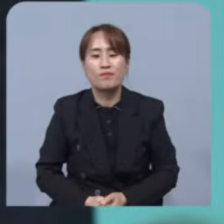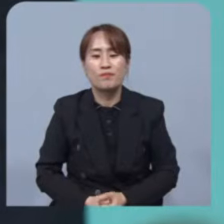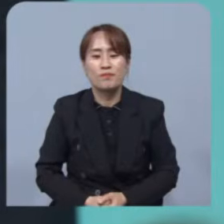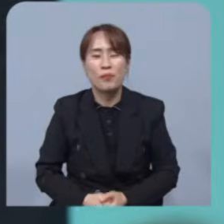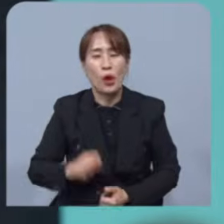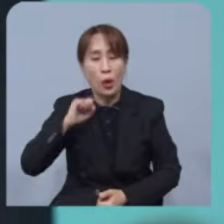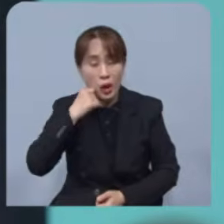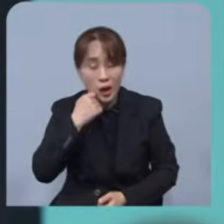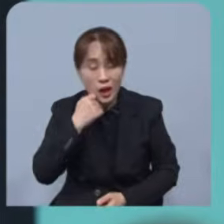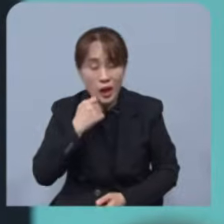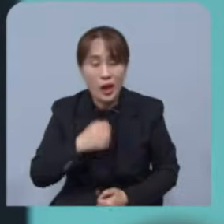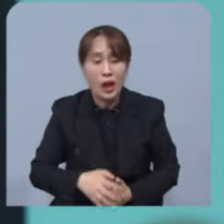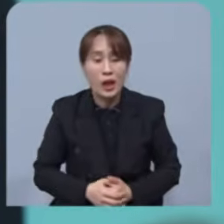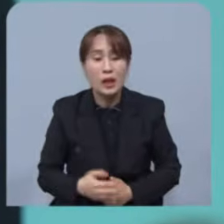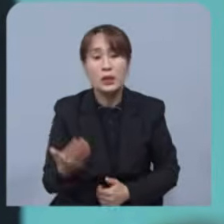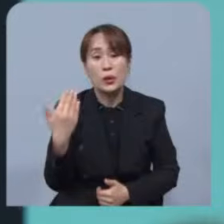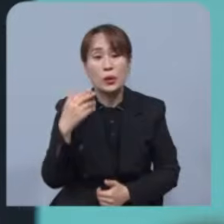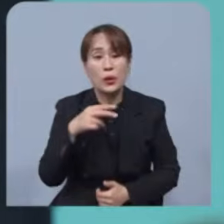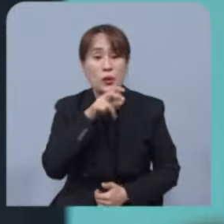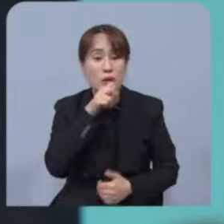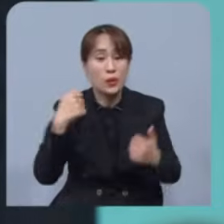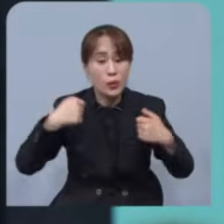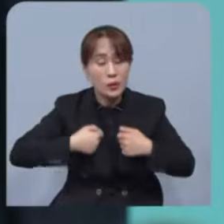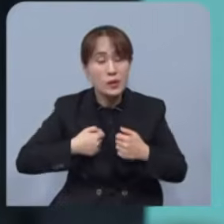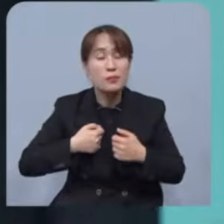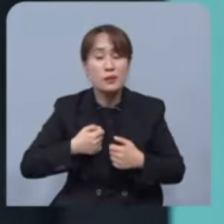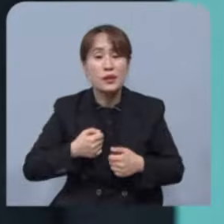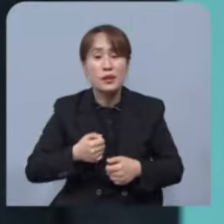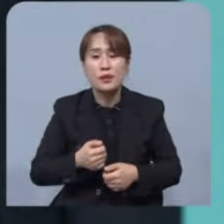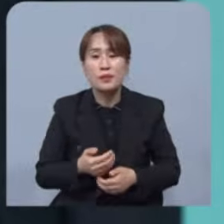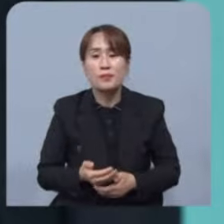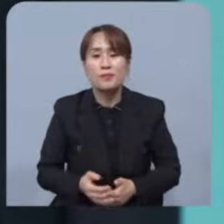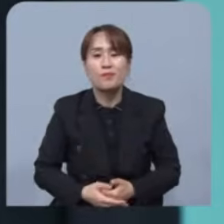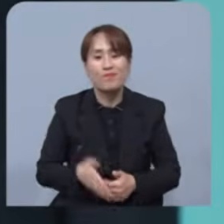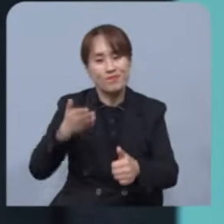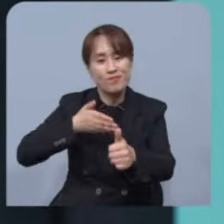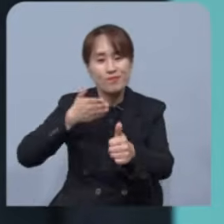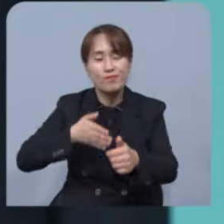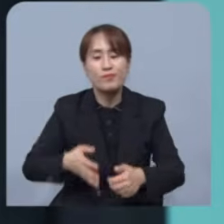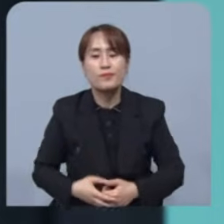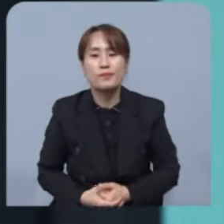더 어렵네요. 여기 뒤에 회색 옷 입으신 분께 마이크 전해드리겠습니다.